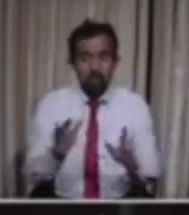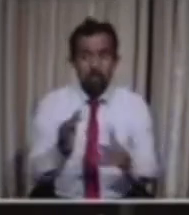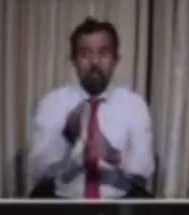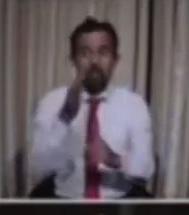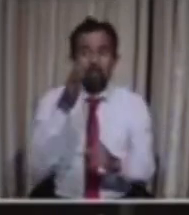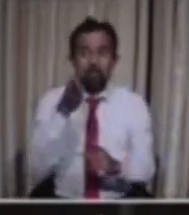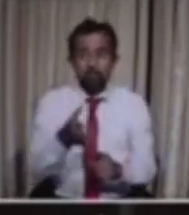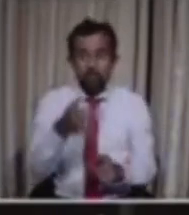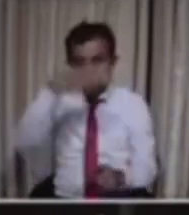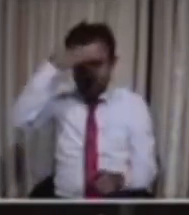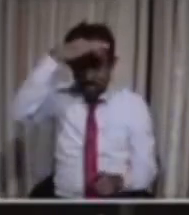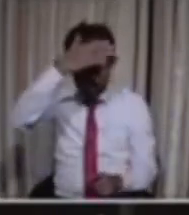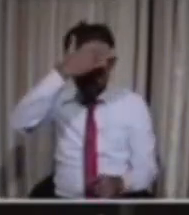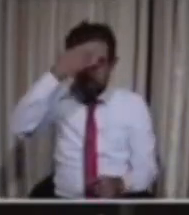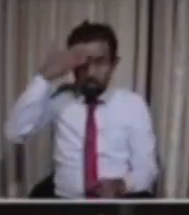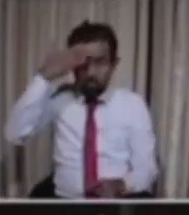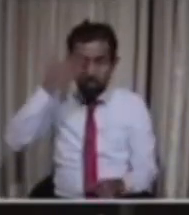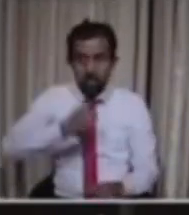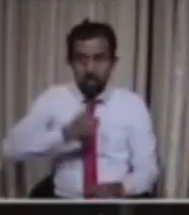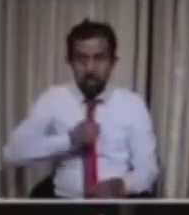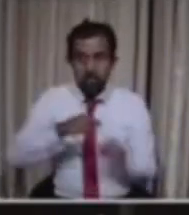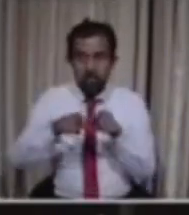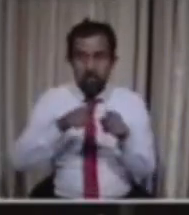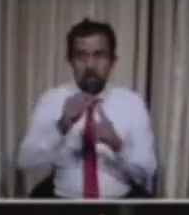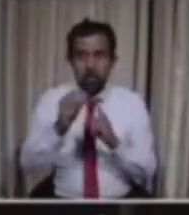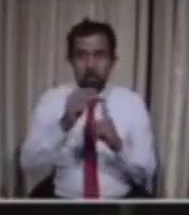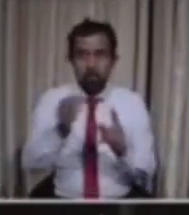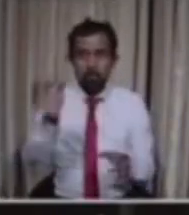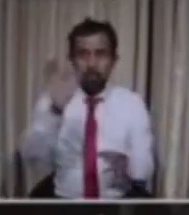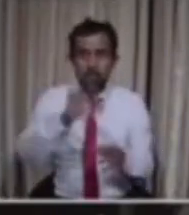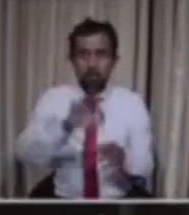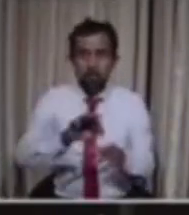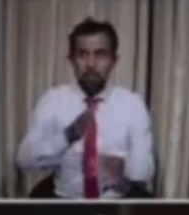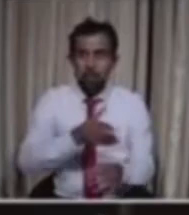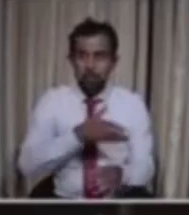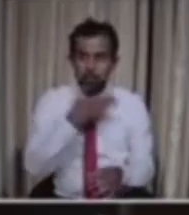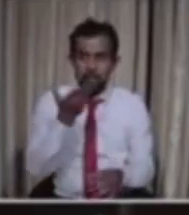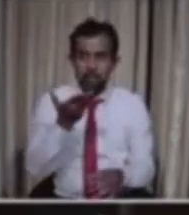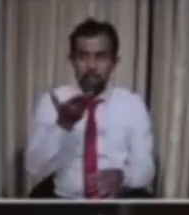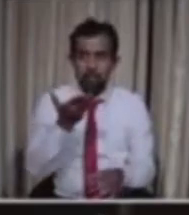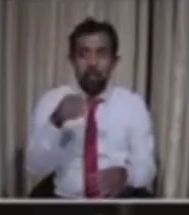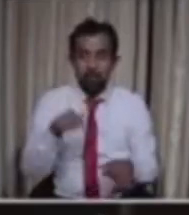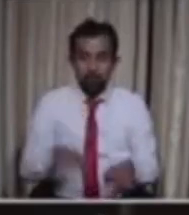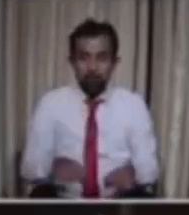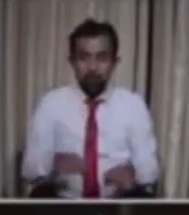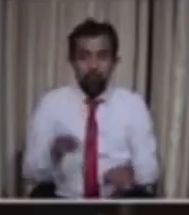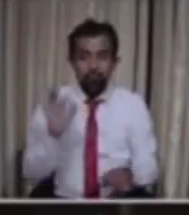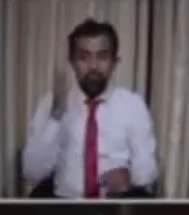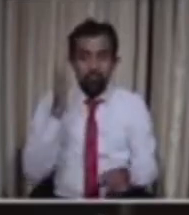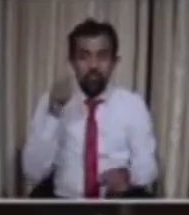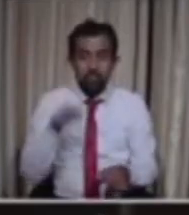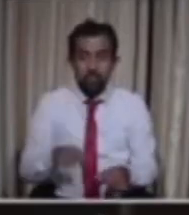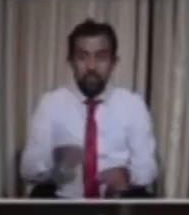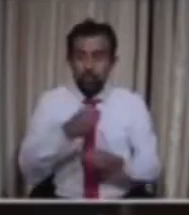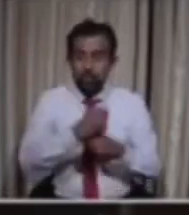பாராளுமன்றத்தை நீங்கள் உருவாக்கக்கூடியதாக இருக்கும் என்று இந்த இது ஆளுங்கட்சி பிரதம குருடா அவர்கள்